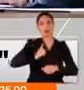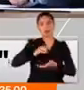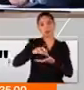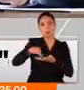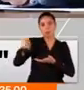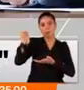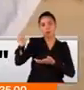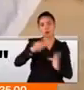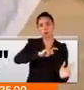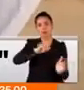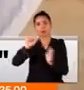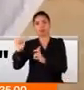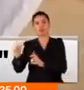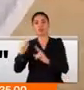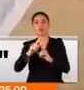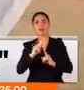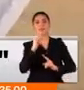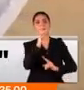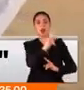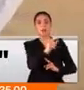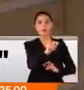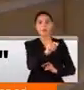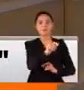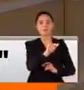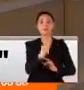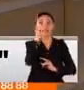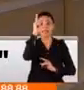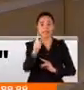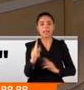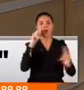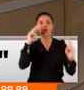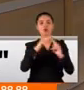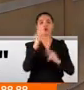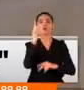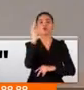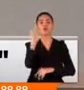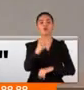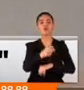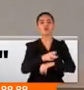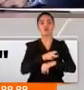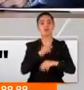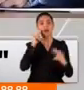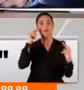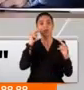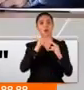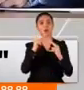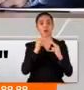bölüme taşıdık. Taliban ile ilk görüşme 3,5 saat süren bir